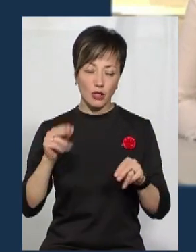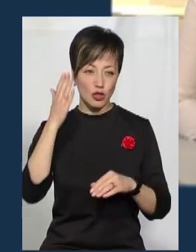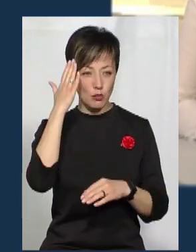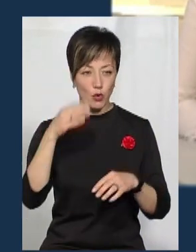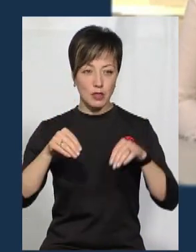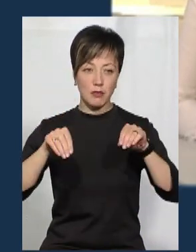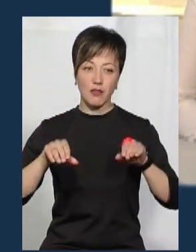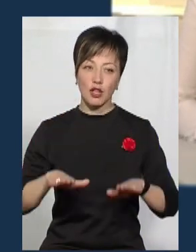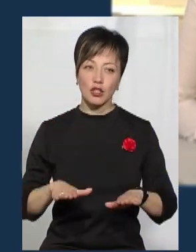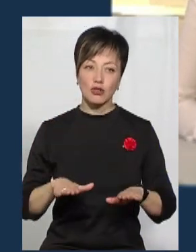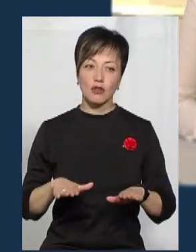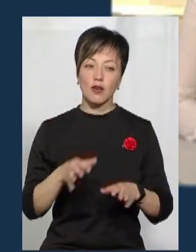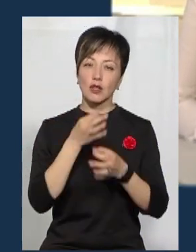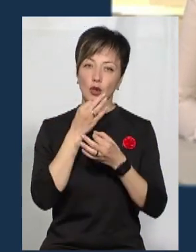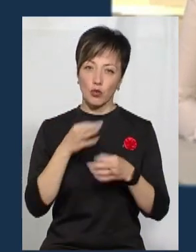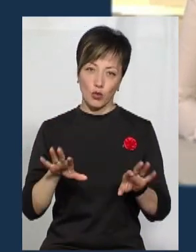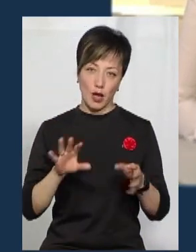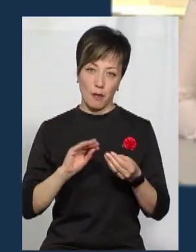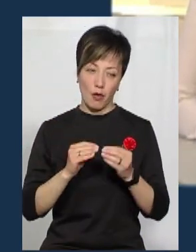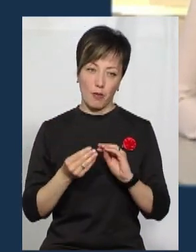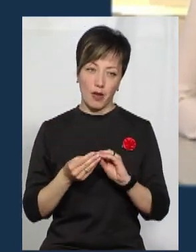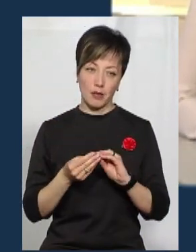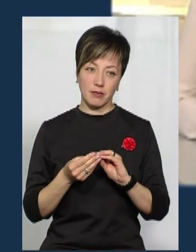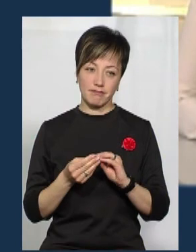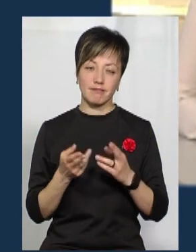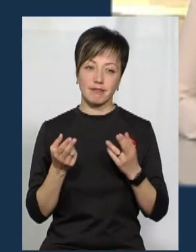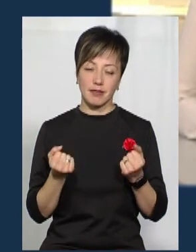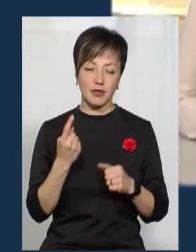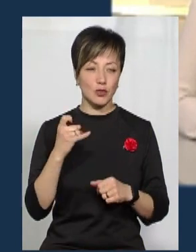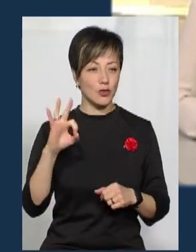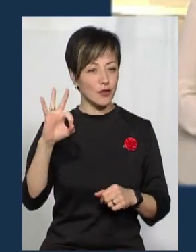спосіб вирішувати будь-які проблеми. Це є